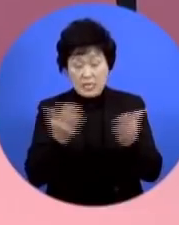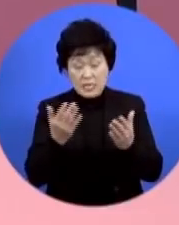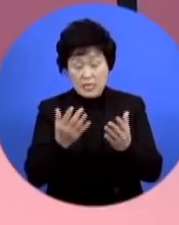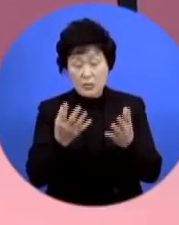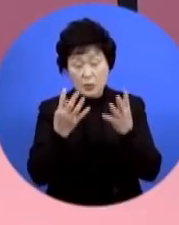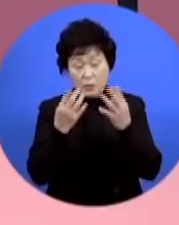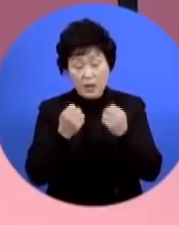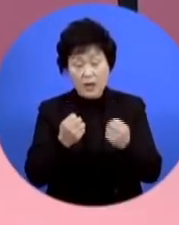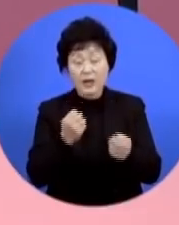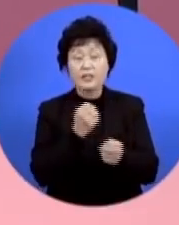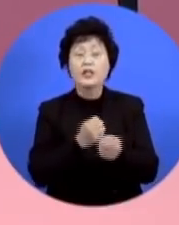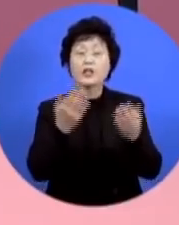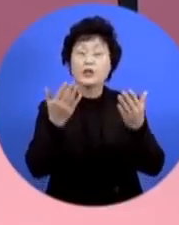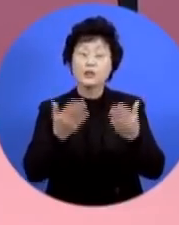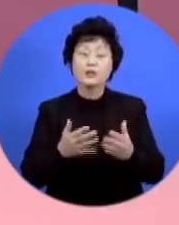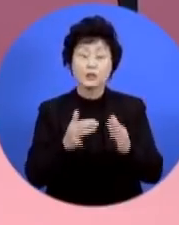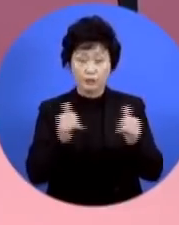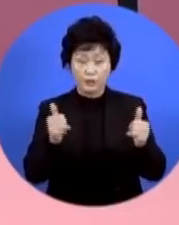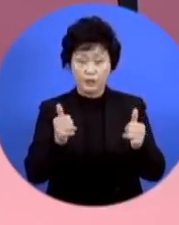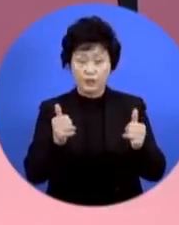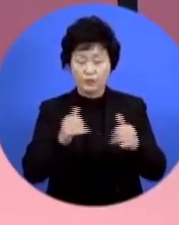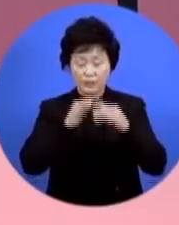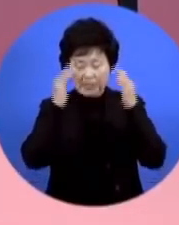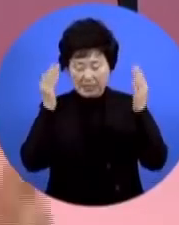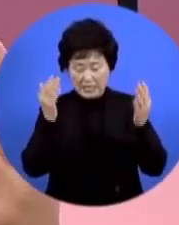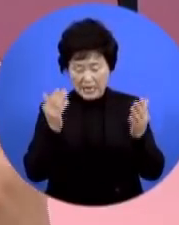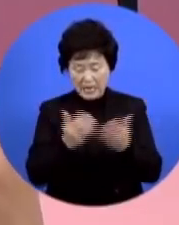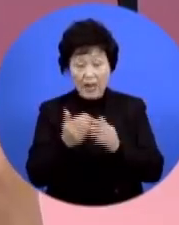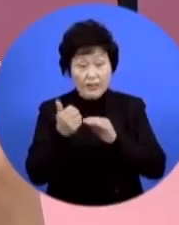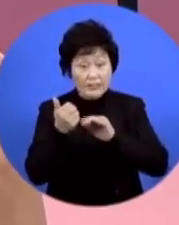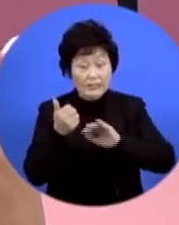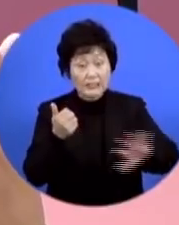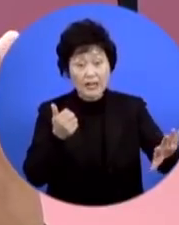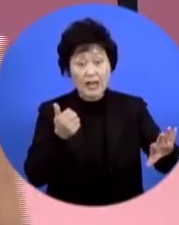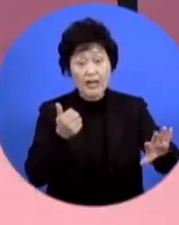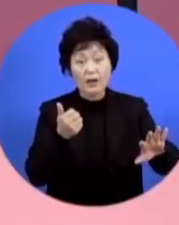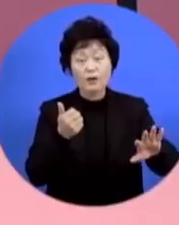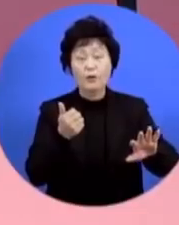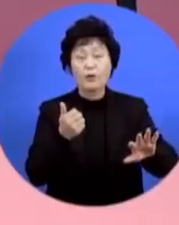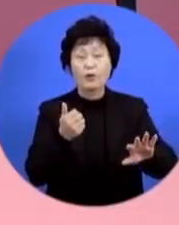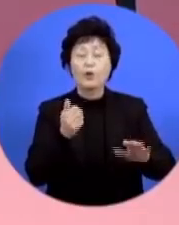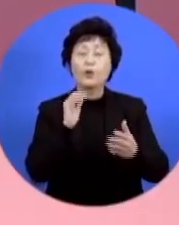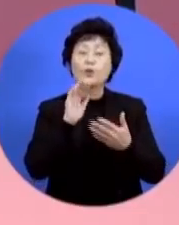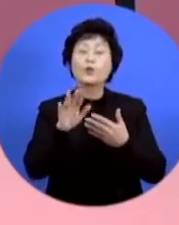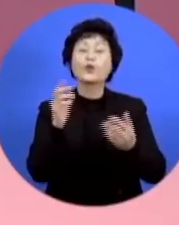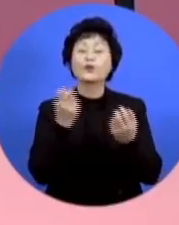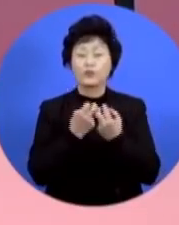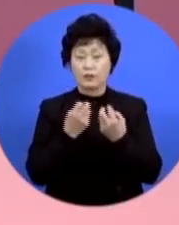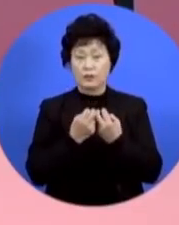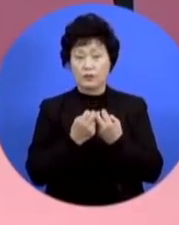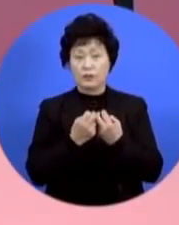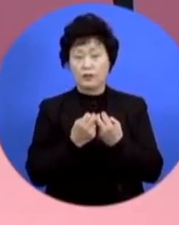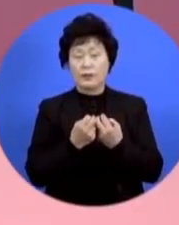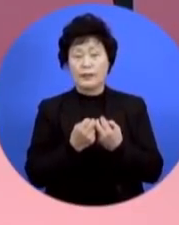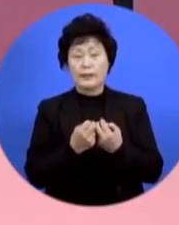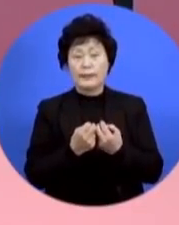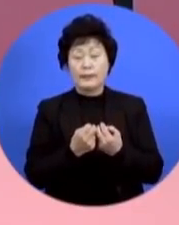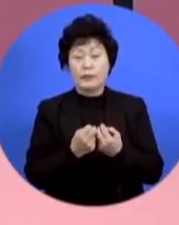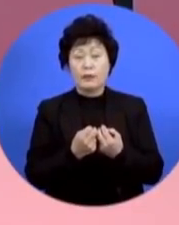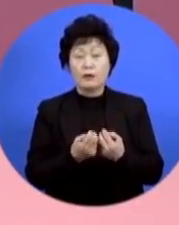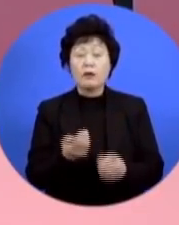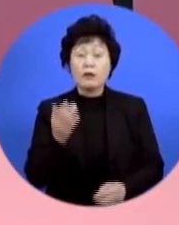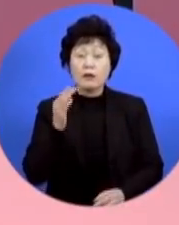그리고 저에 대한 많은 나쁜 루머가 많이 돌고 그랬으니까 목회가 굉장히 데미지를 입어야 되잖아요.